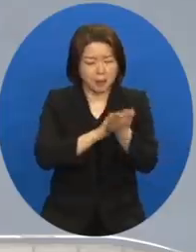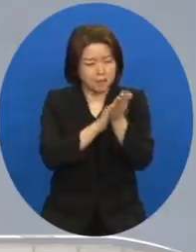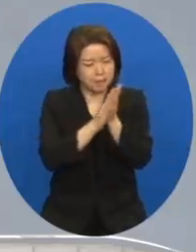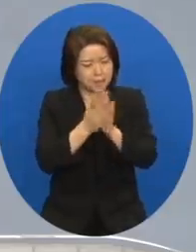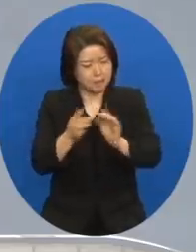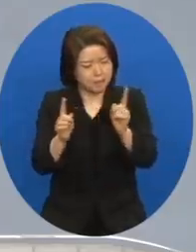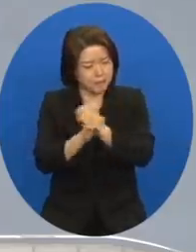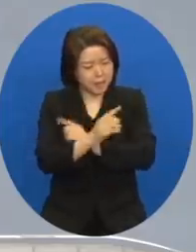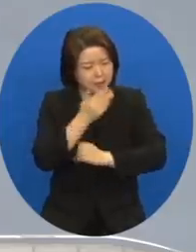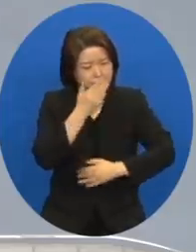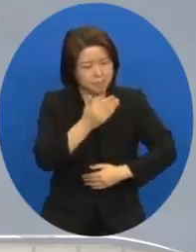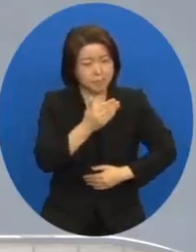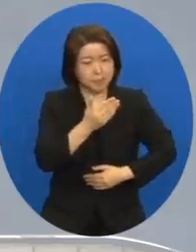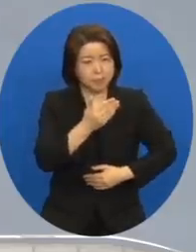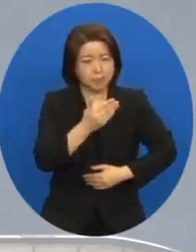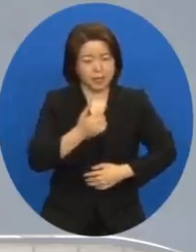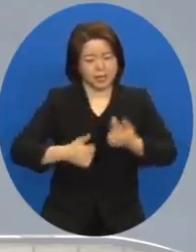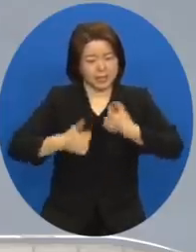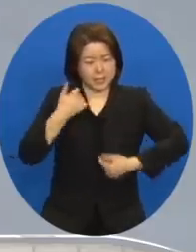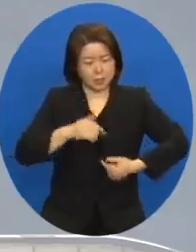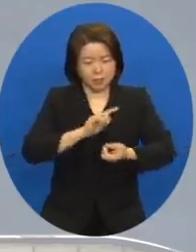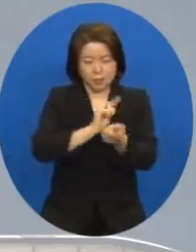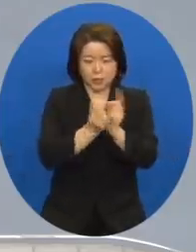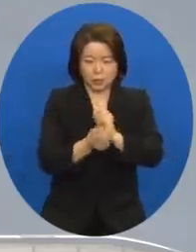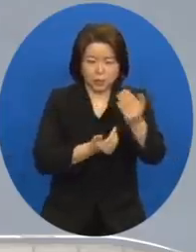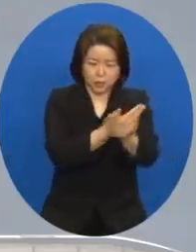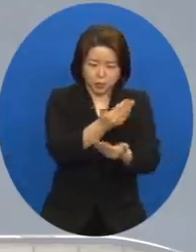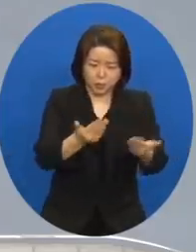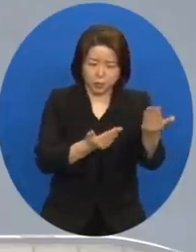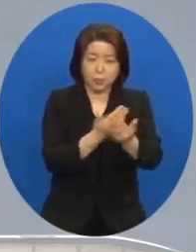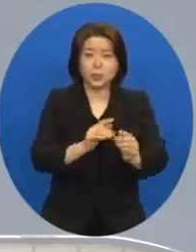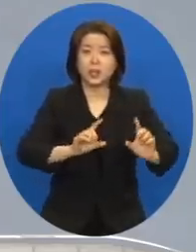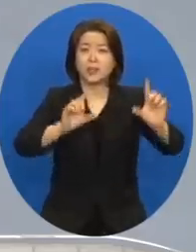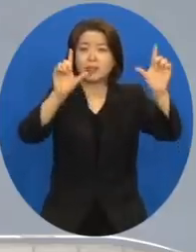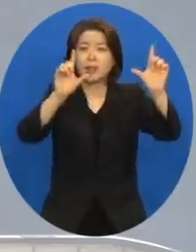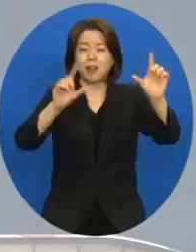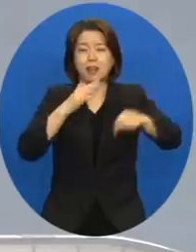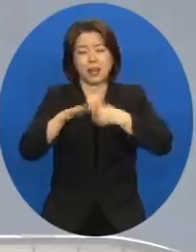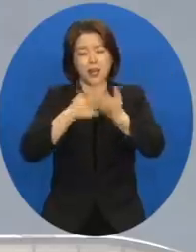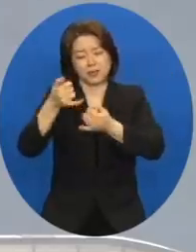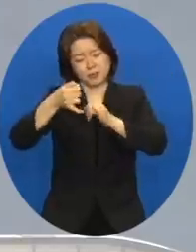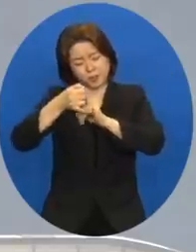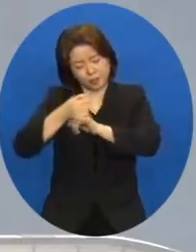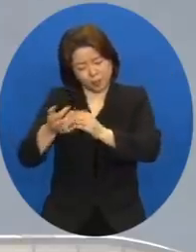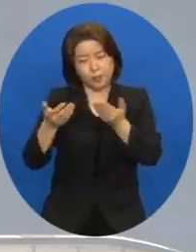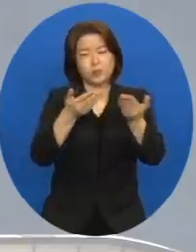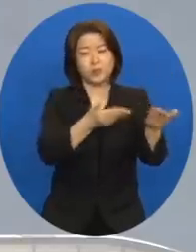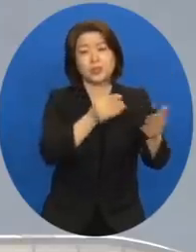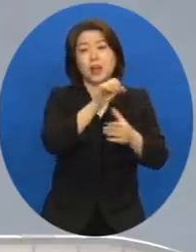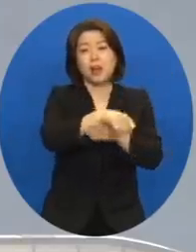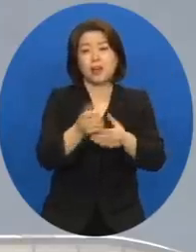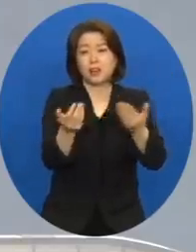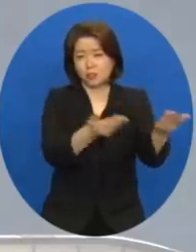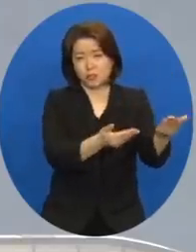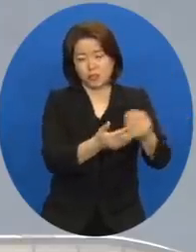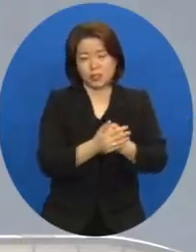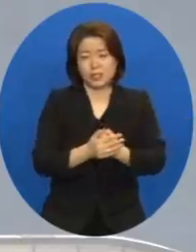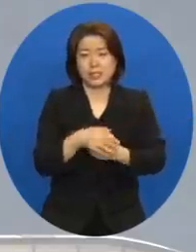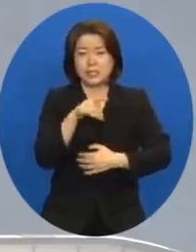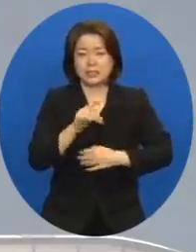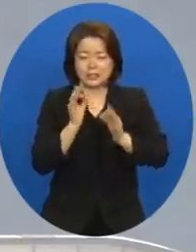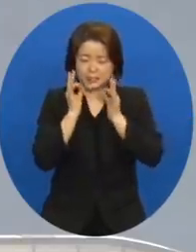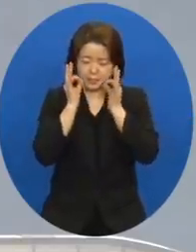저서 기쁨으로 서로 교제하는 나를 하나님이 거 주시기를 그 애절한